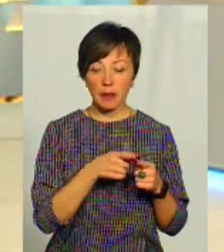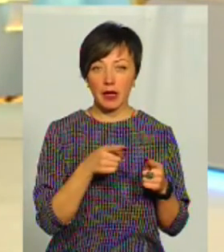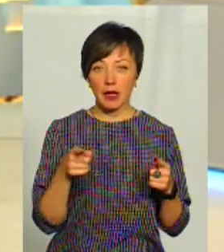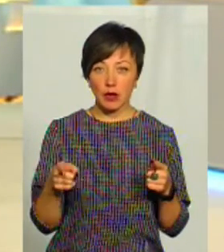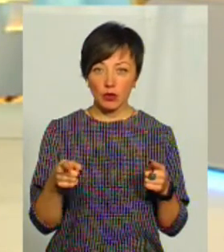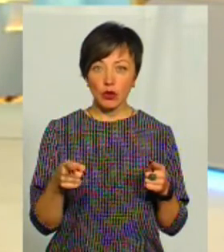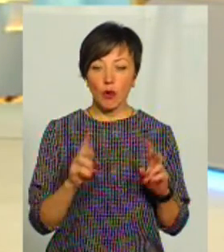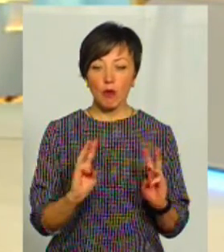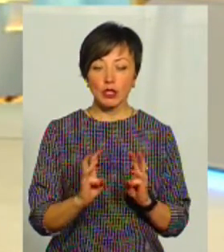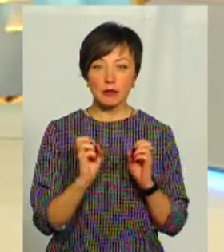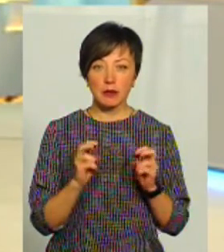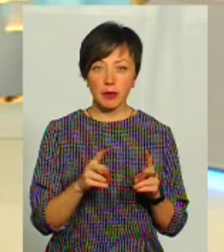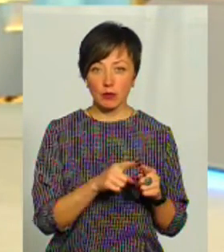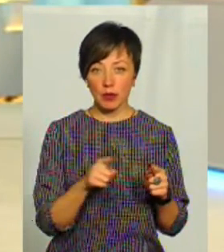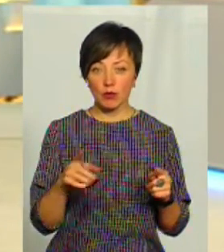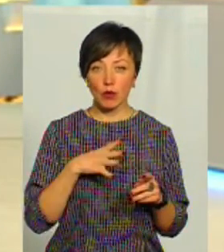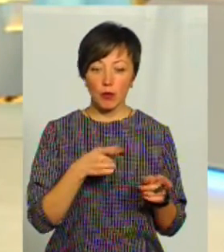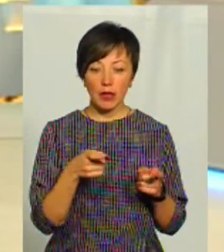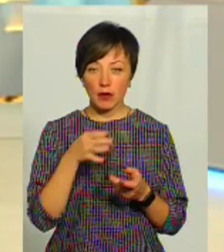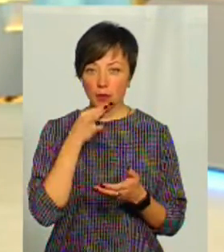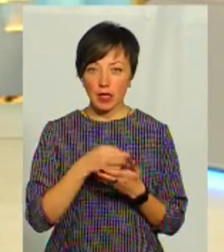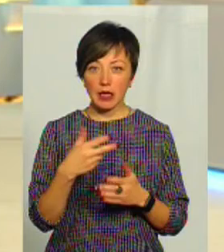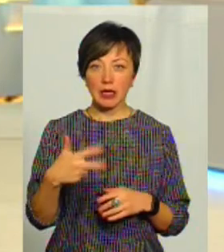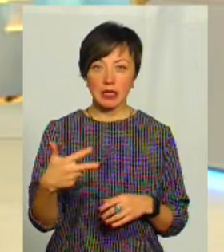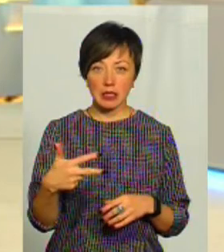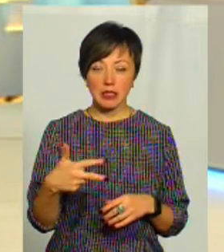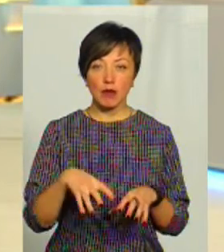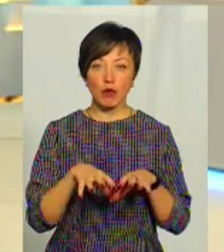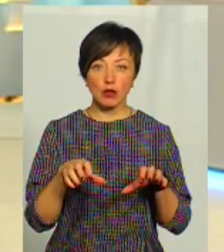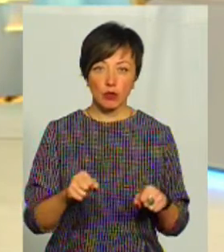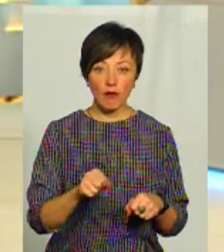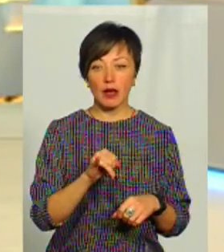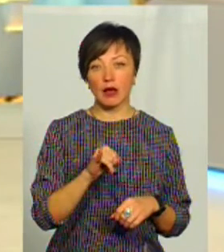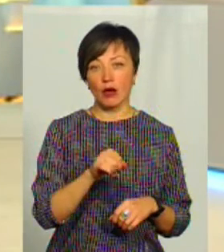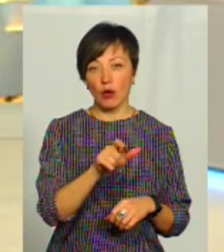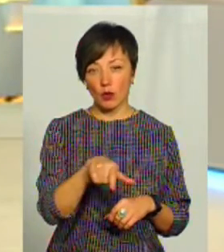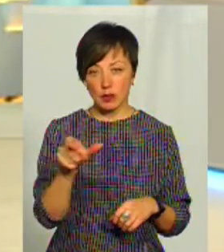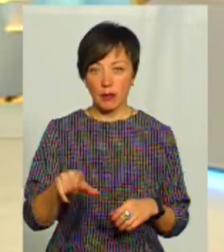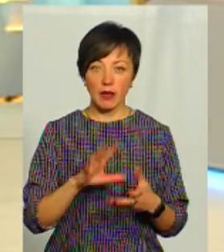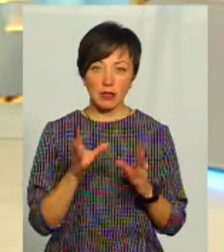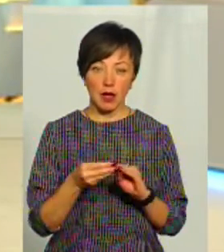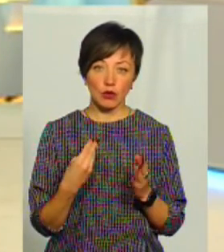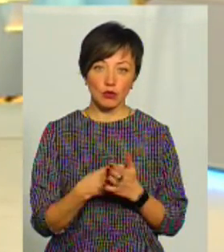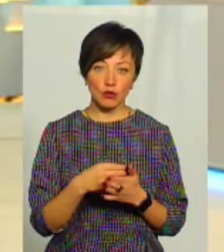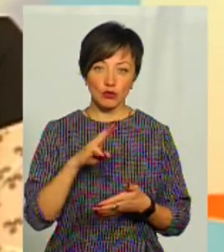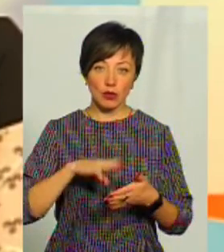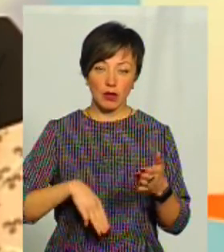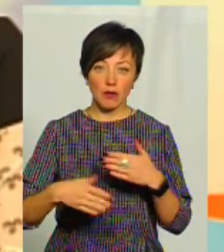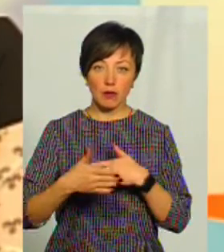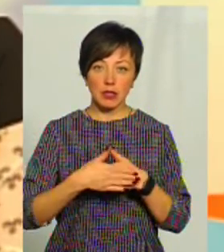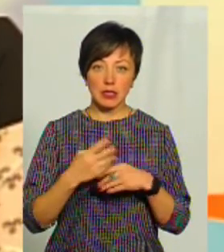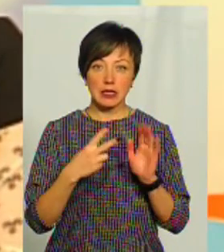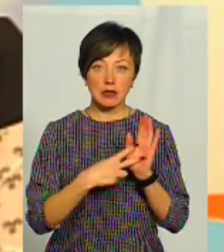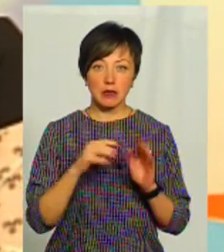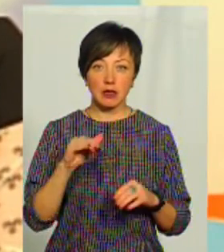період, пожежонебезпечний період, було притягнуто 30 посадових та фізичних осіб на загальну суму штрафів